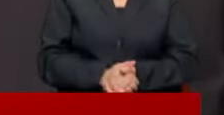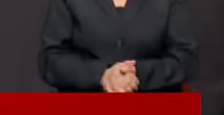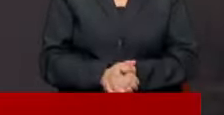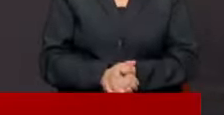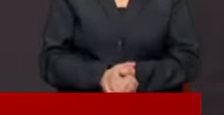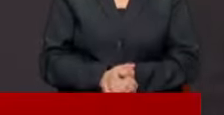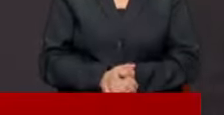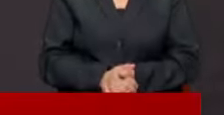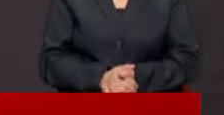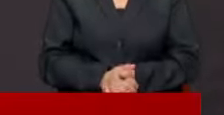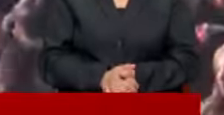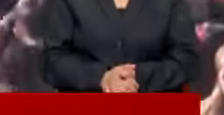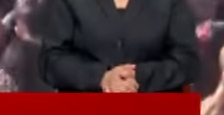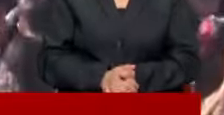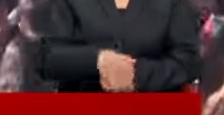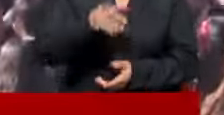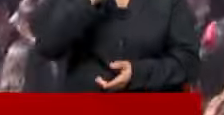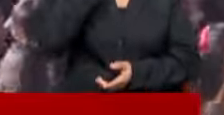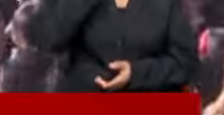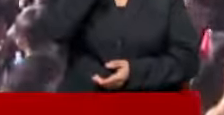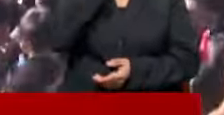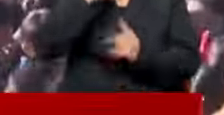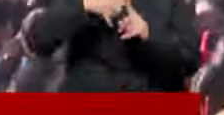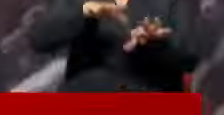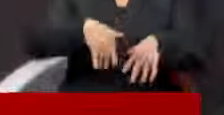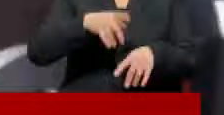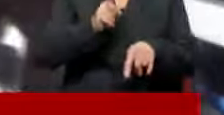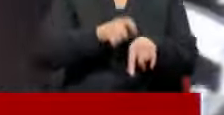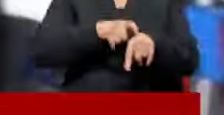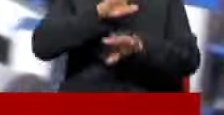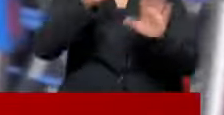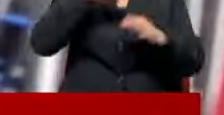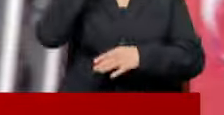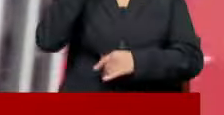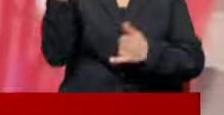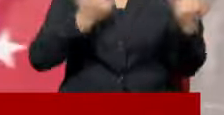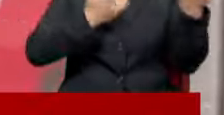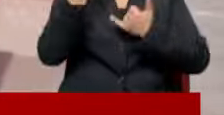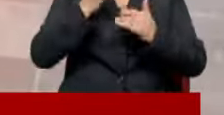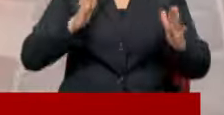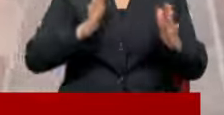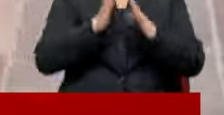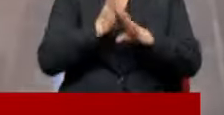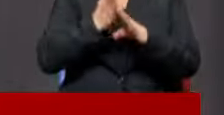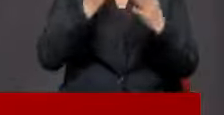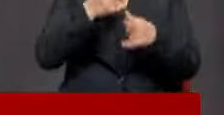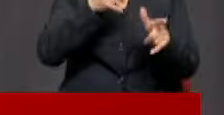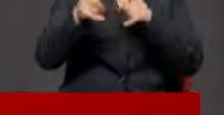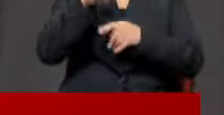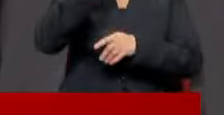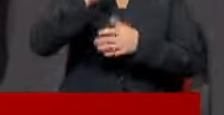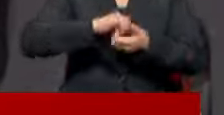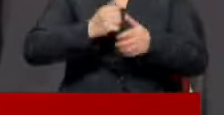Erdoğan, Recep Tayyip Erdoğan. Anıtkabir'deki resmi tören sırasında her bayram tartışılan ve tepkilere neden olan görüntüler. AK